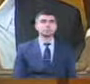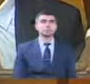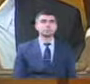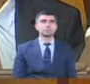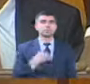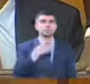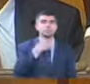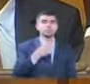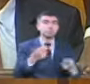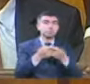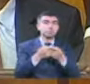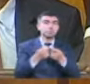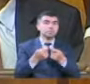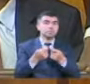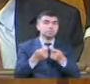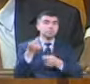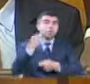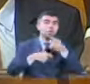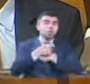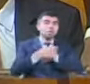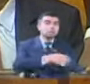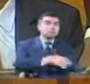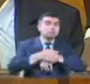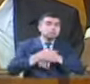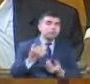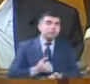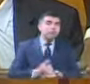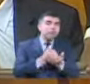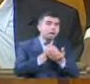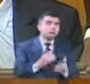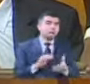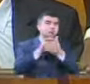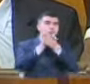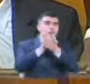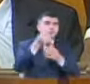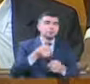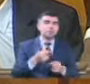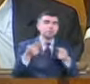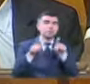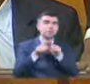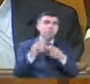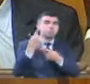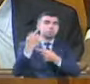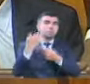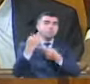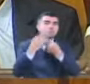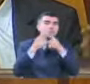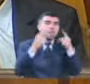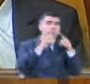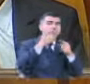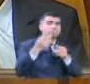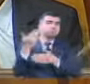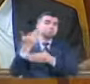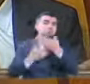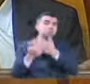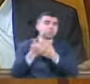يشكل الاقتصاد الاجتماعي قطاع أفقي متعدد المجالات، لكن هناك اتجاه نحو